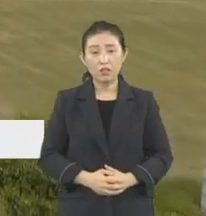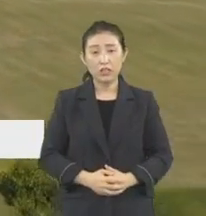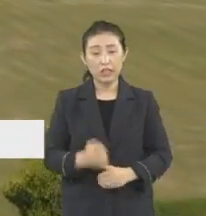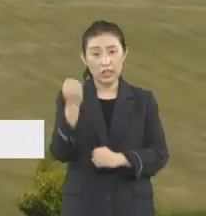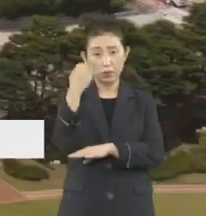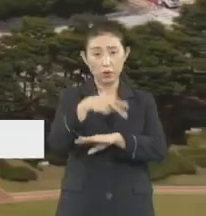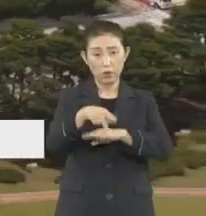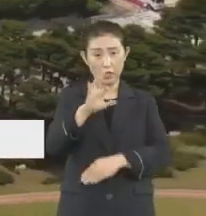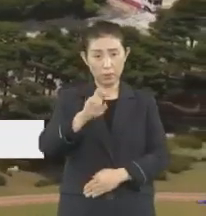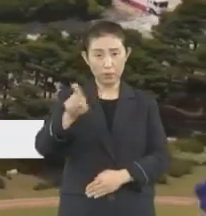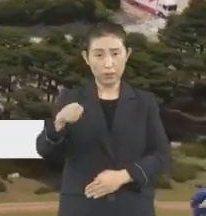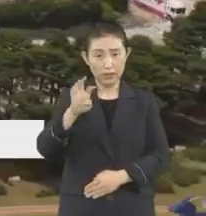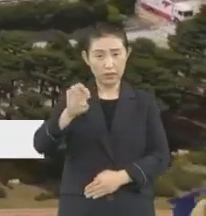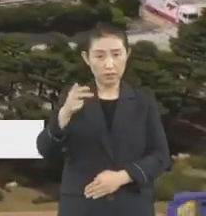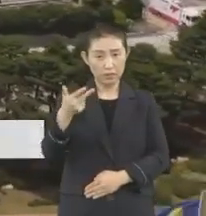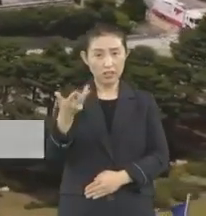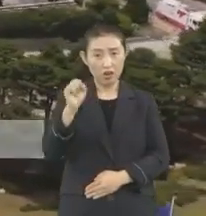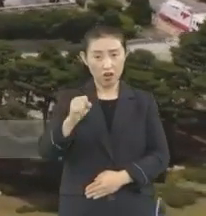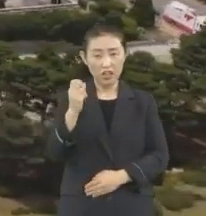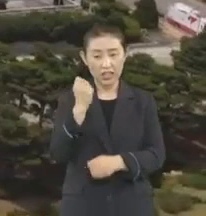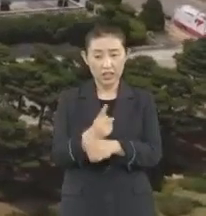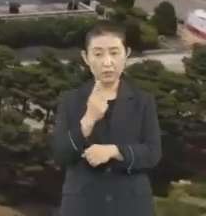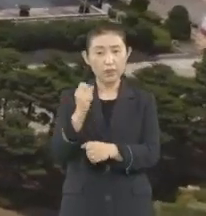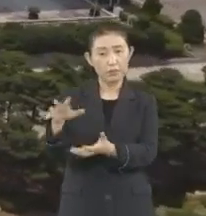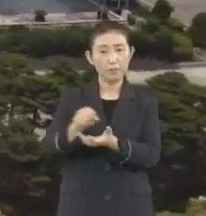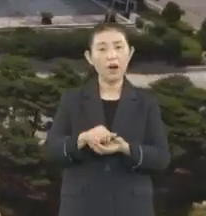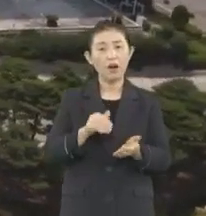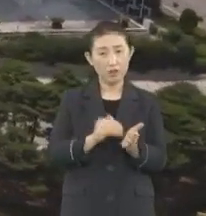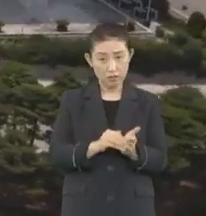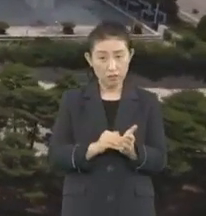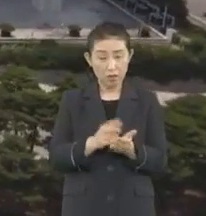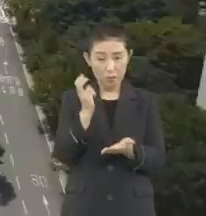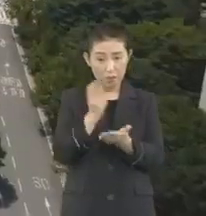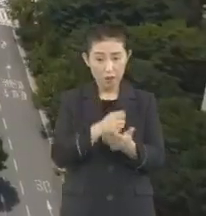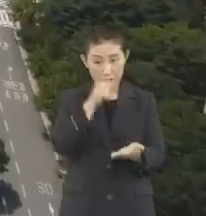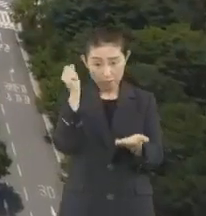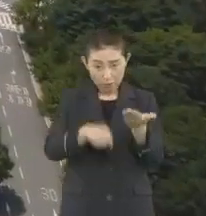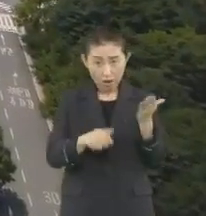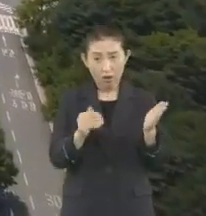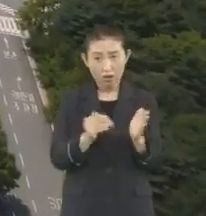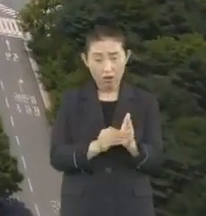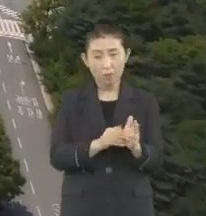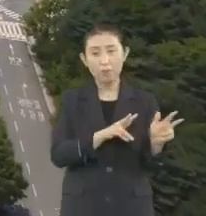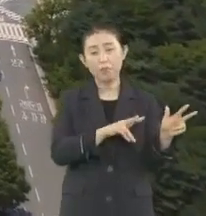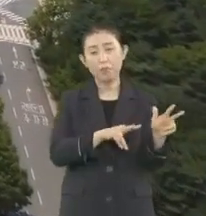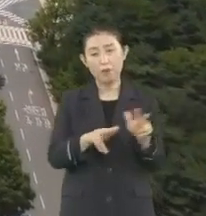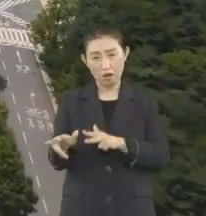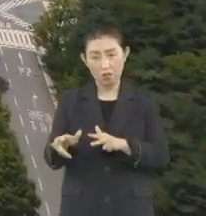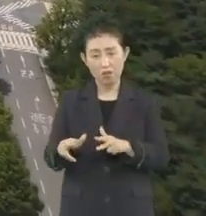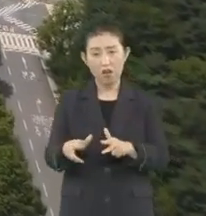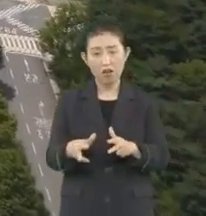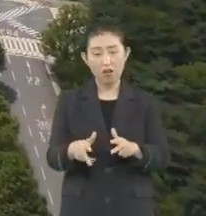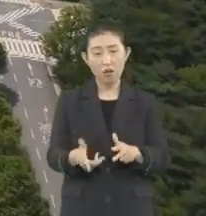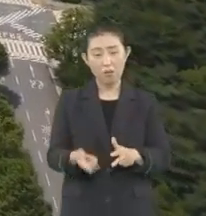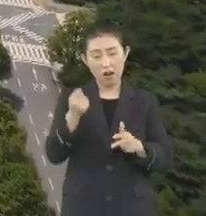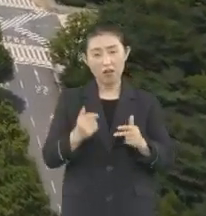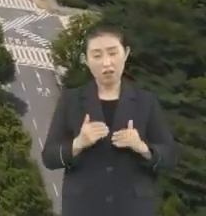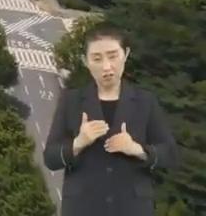기본 설계비 147억 원을 이미 확보한 상황에서 법안이 통과되면 국회 세종의사당 건립은